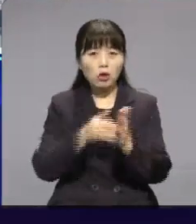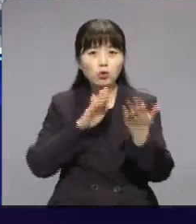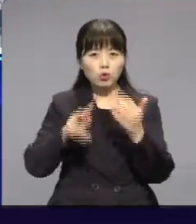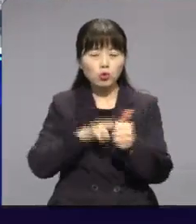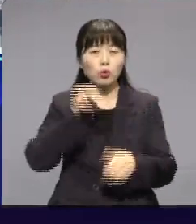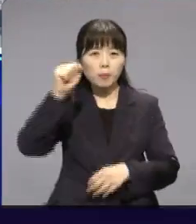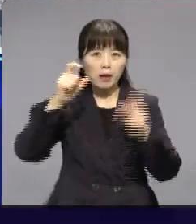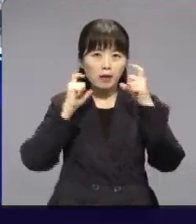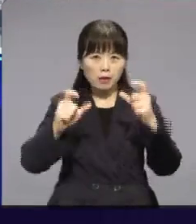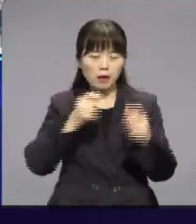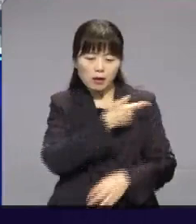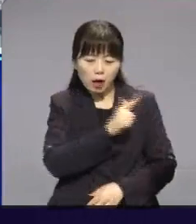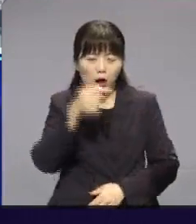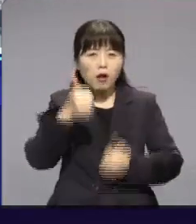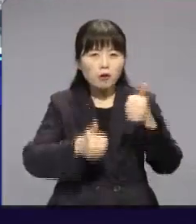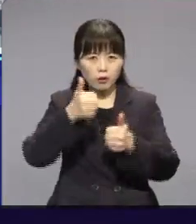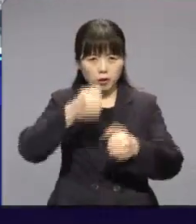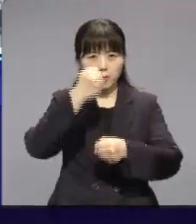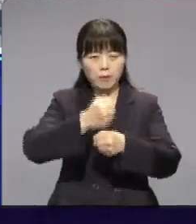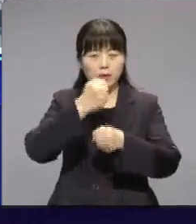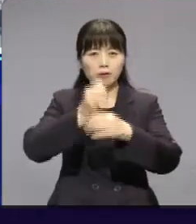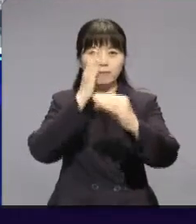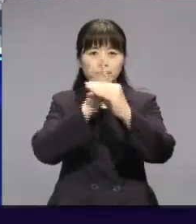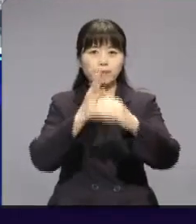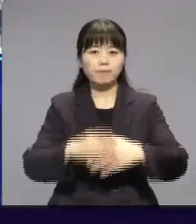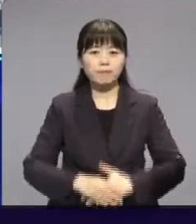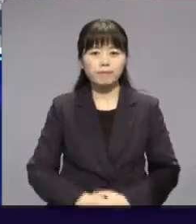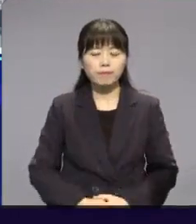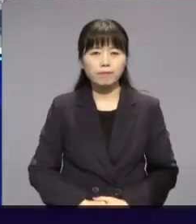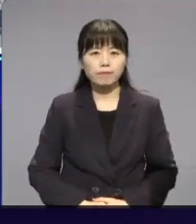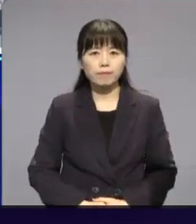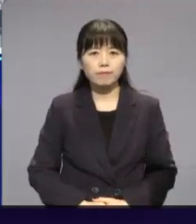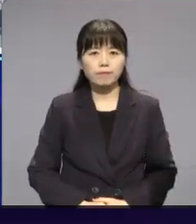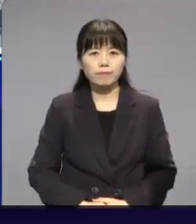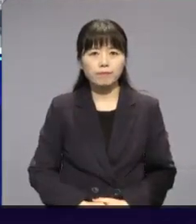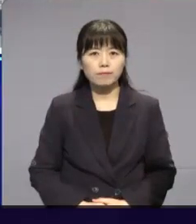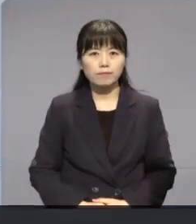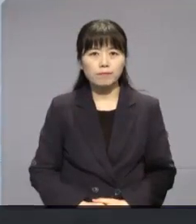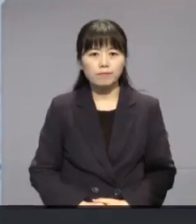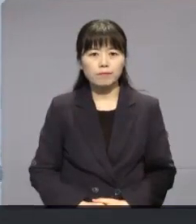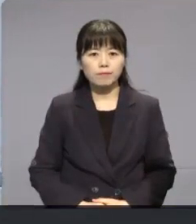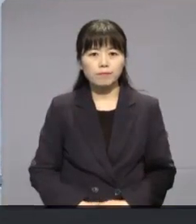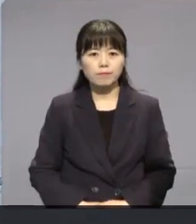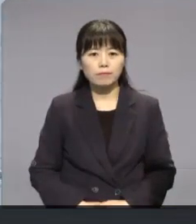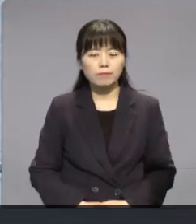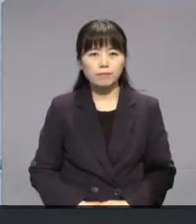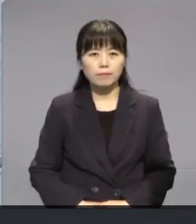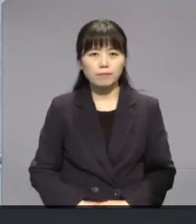선언하면서 다자 구도가 형성됐습니다. 황정환 기자입니다.